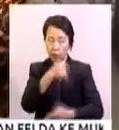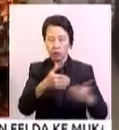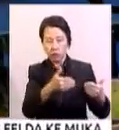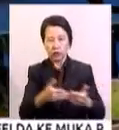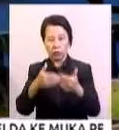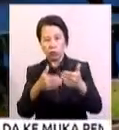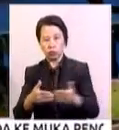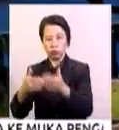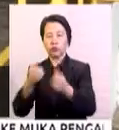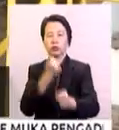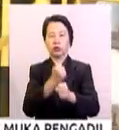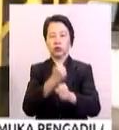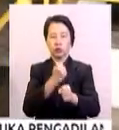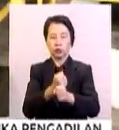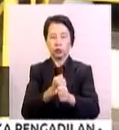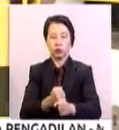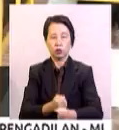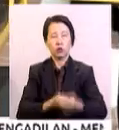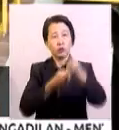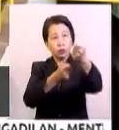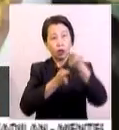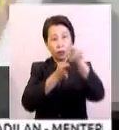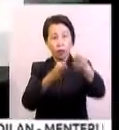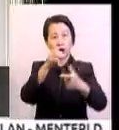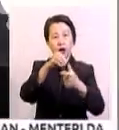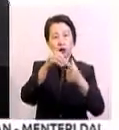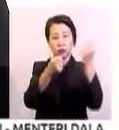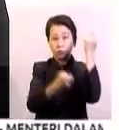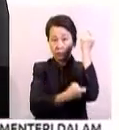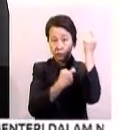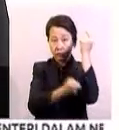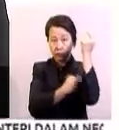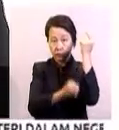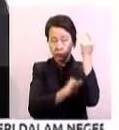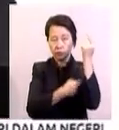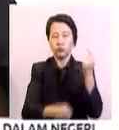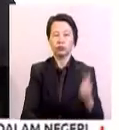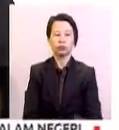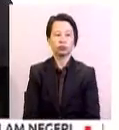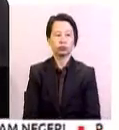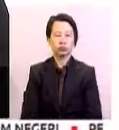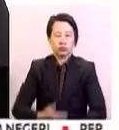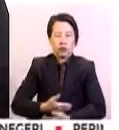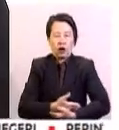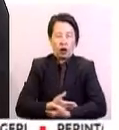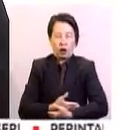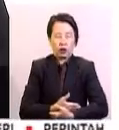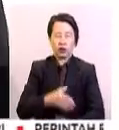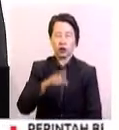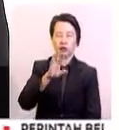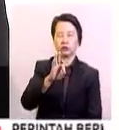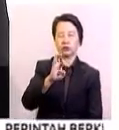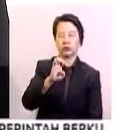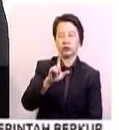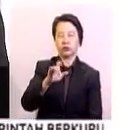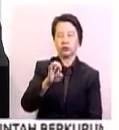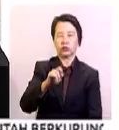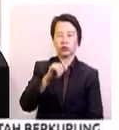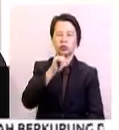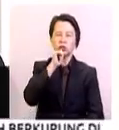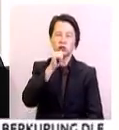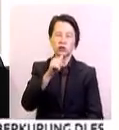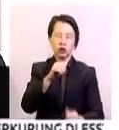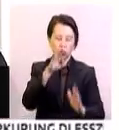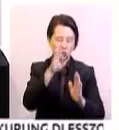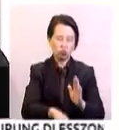menyambung legasi pengurusan ladang orang tua mereka. Anak-anak Felda itu sendiri kurang dilatih, kurang diberi pendidikan